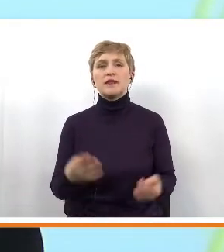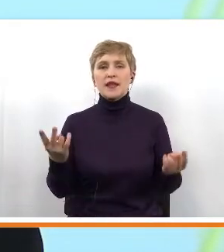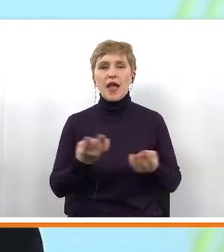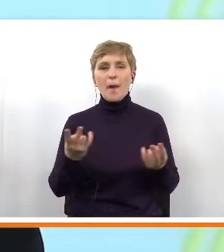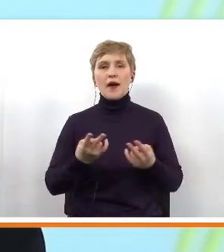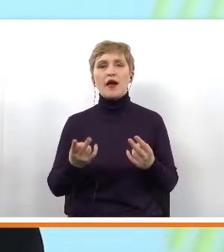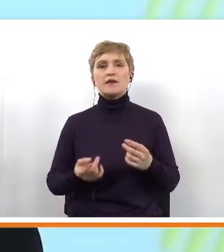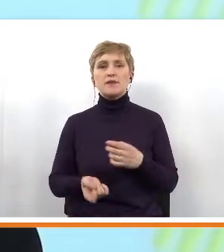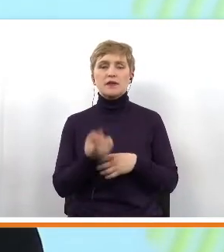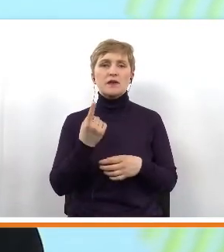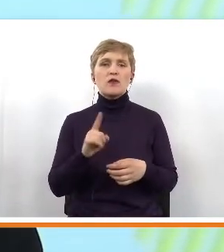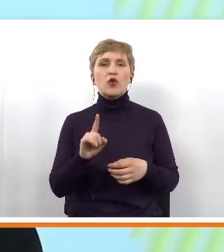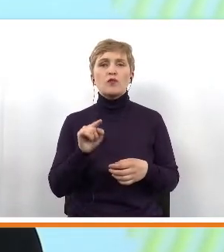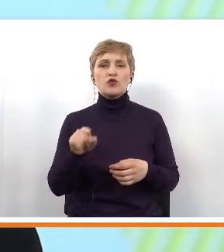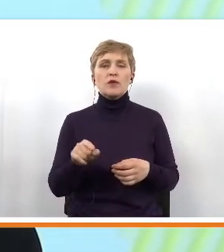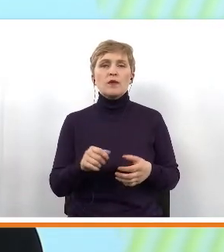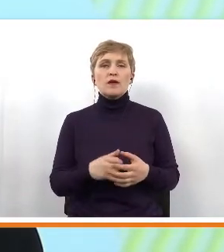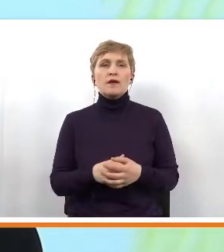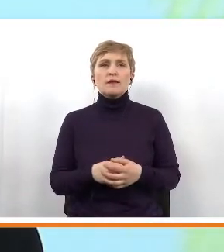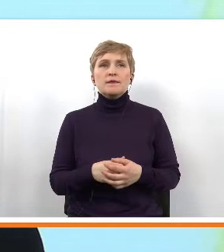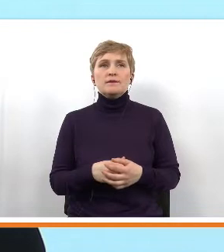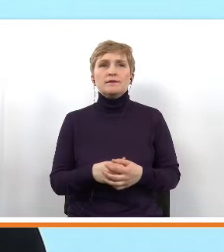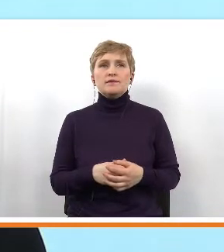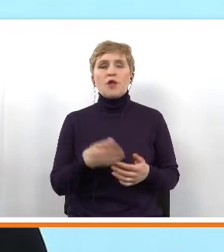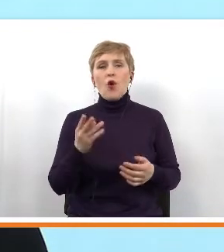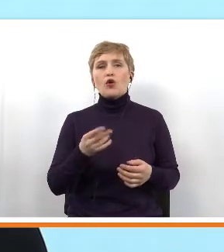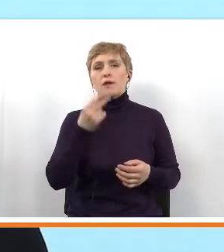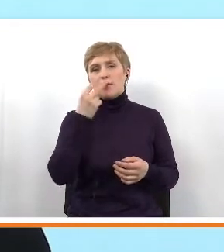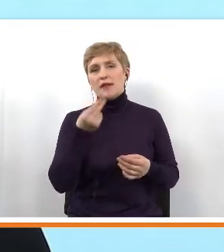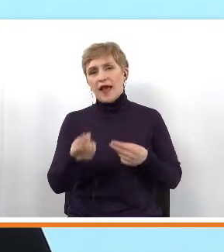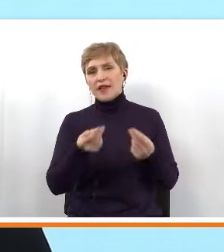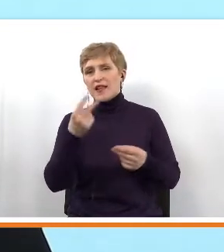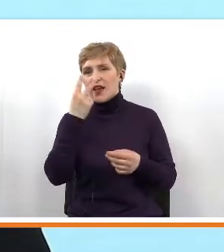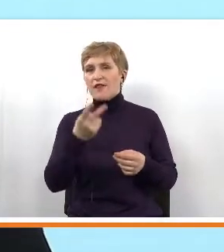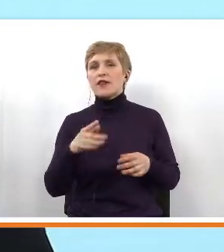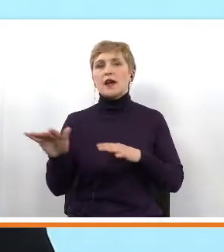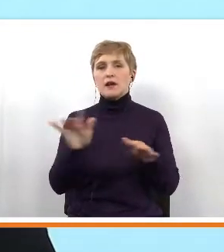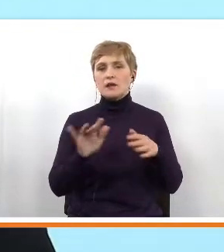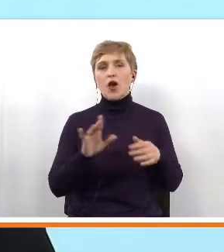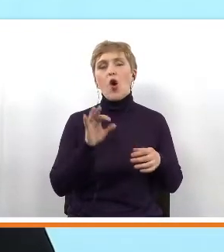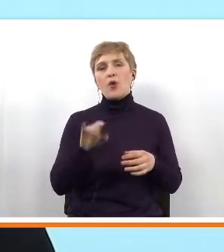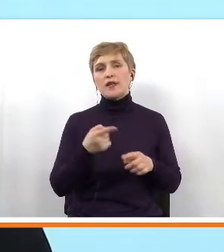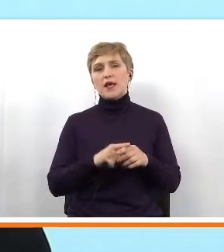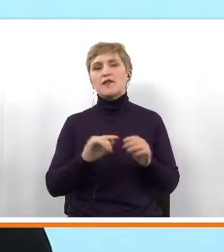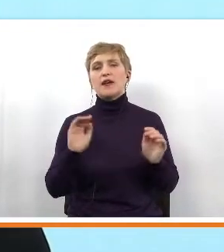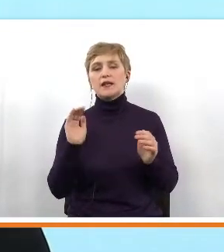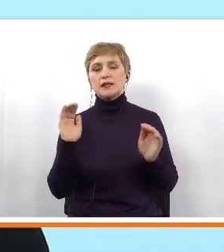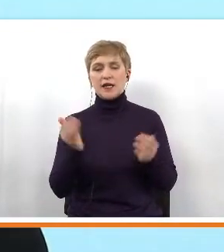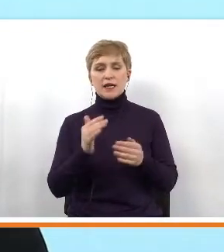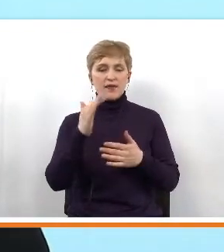необходимость в том, чтобы от платных видов деятельности, по крайней мере, от вот этого закрытого списка